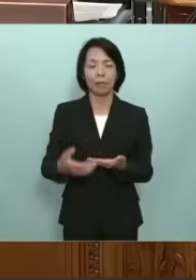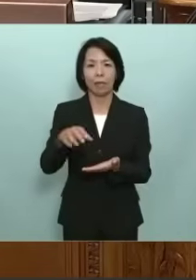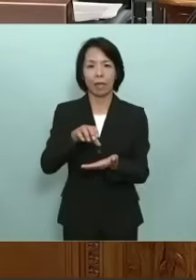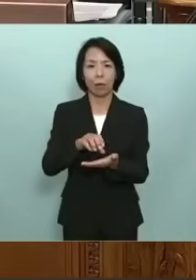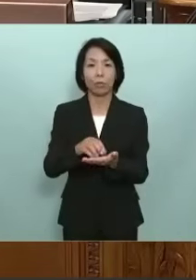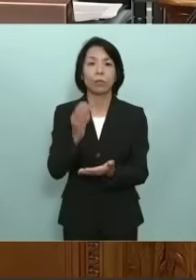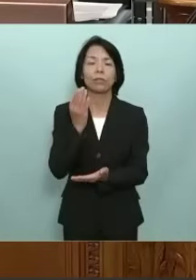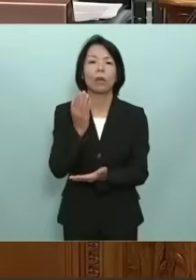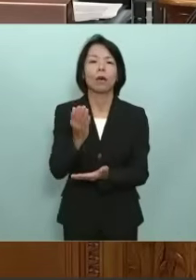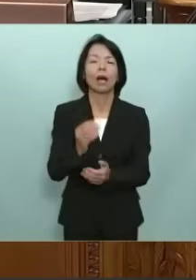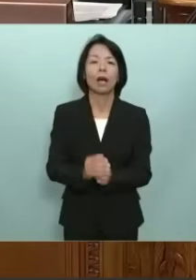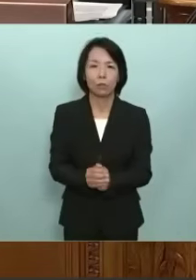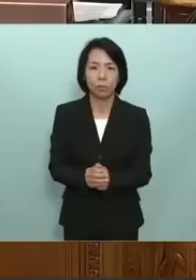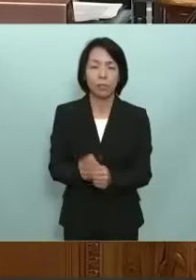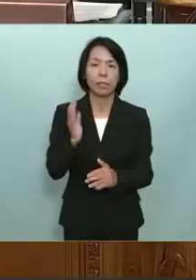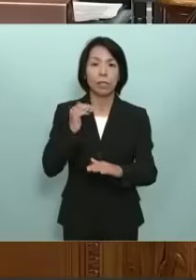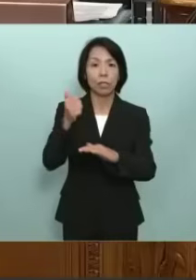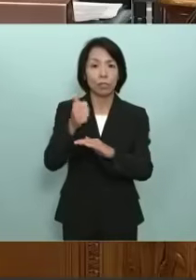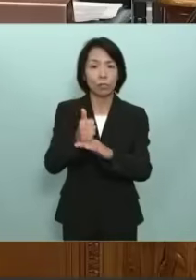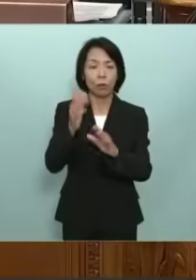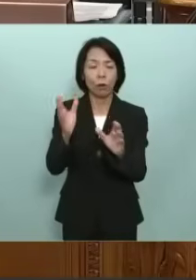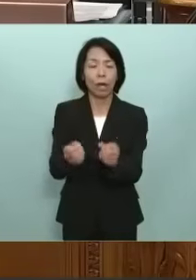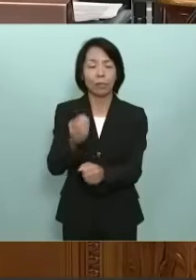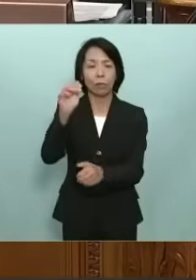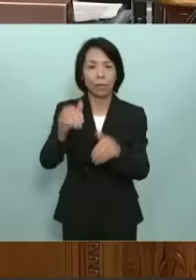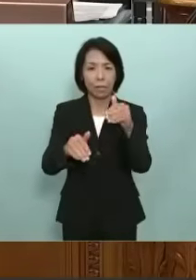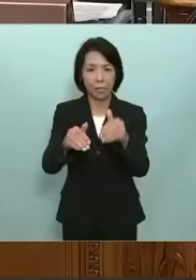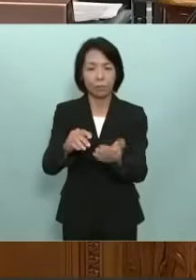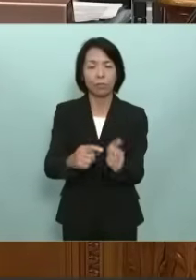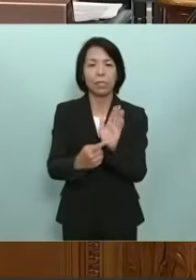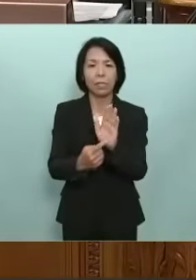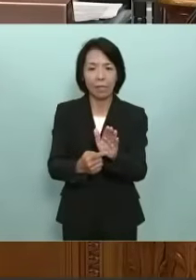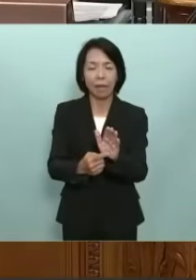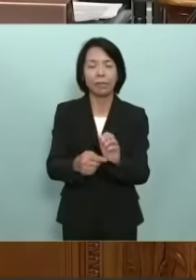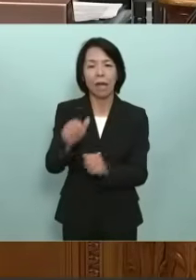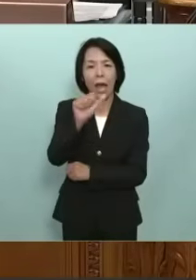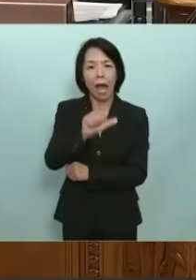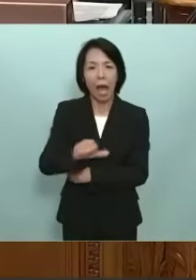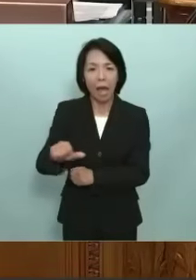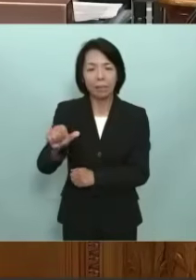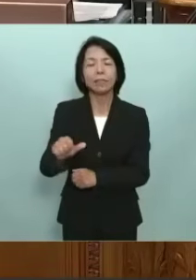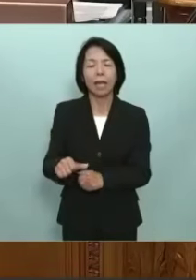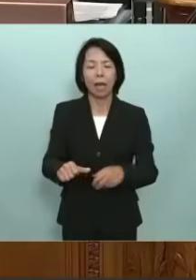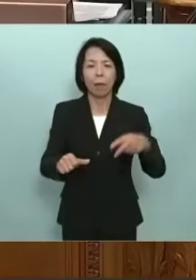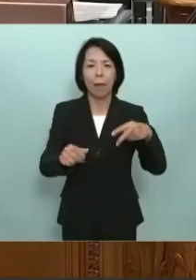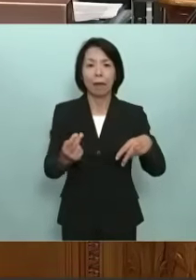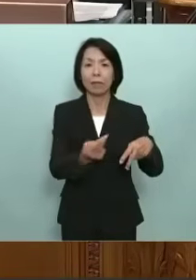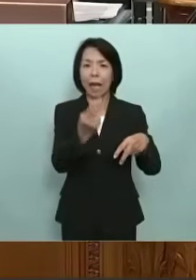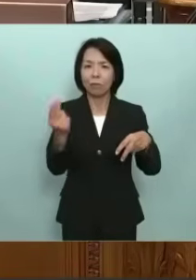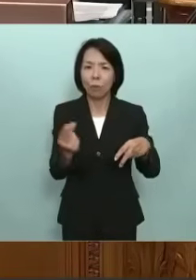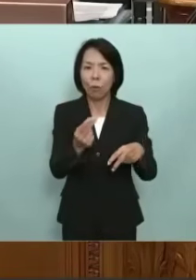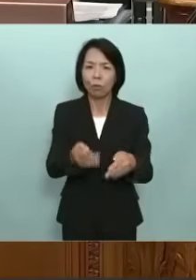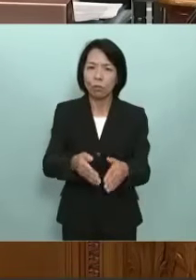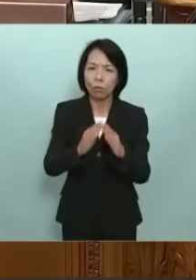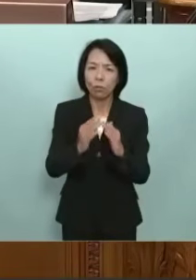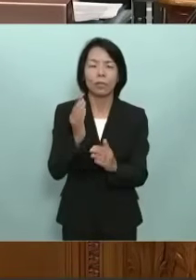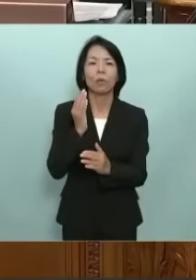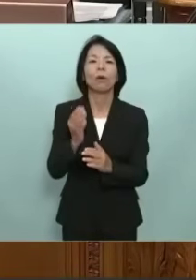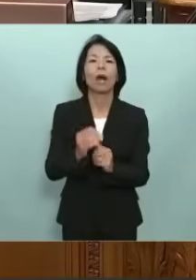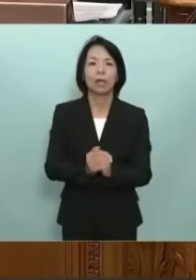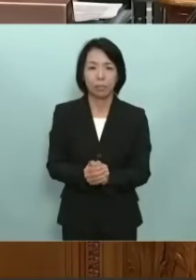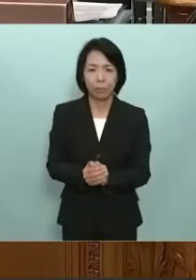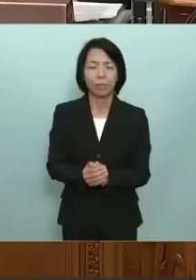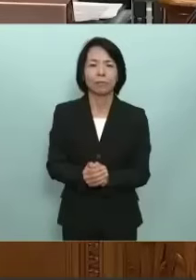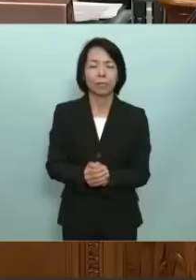ます総理が総裁戦事に提唱したアジア版Nの創生についてお伺します総理は同